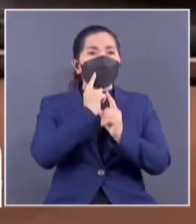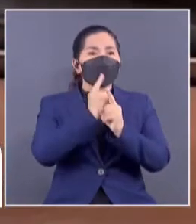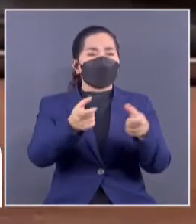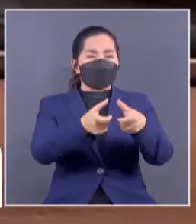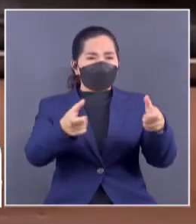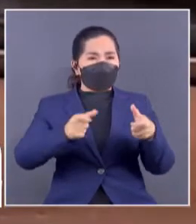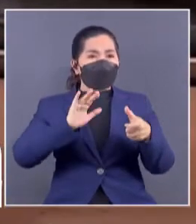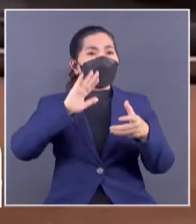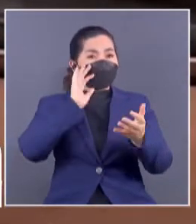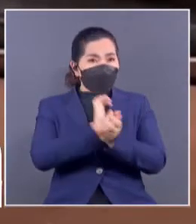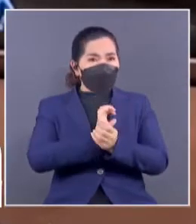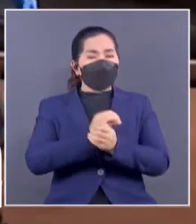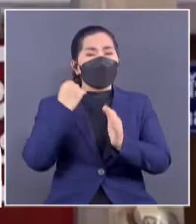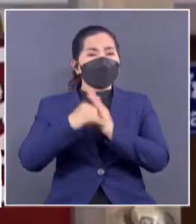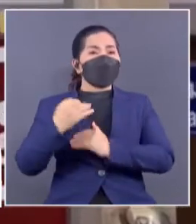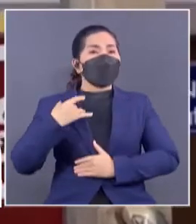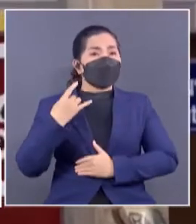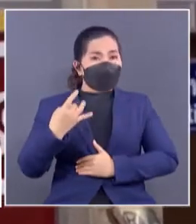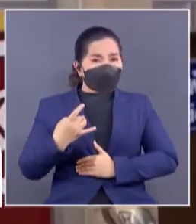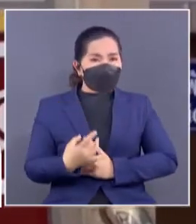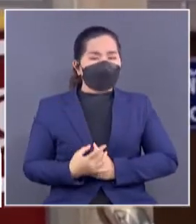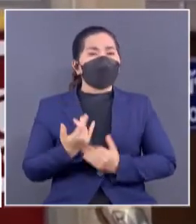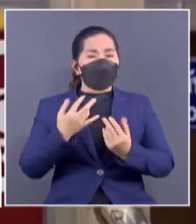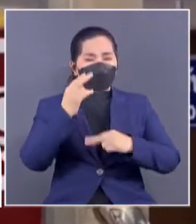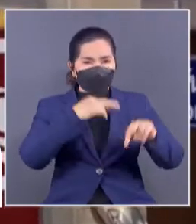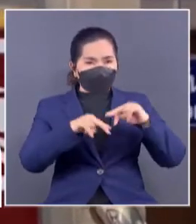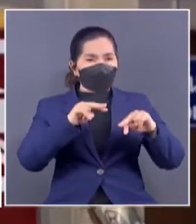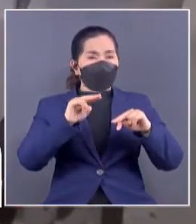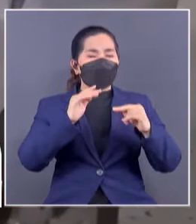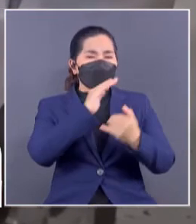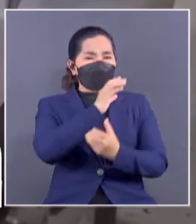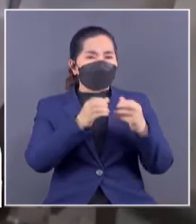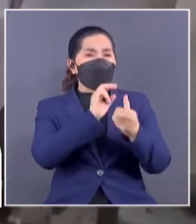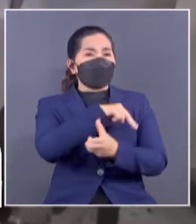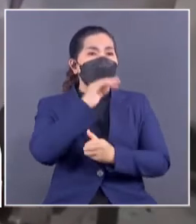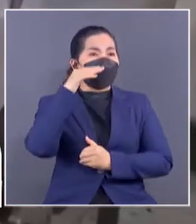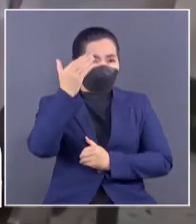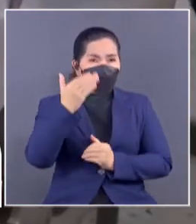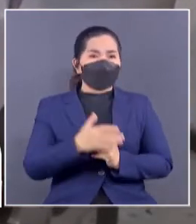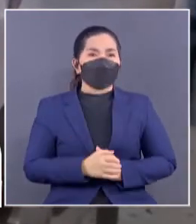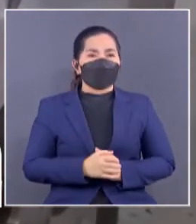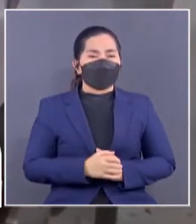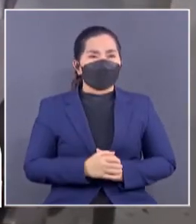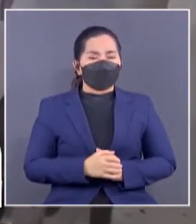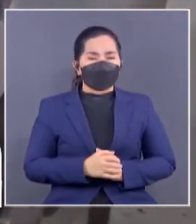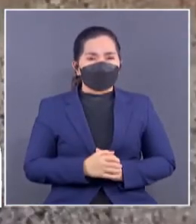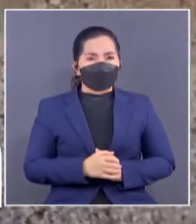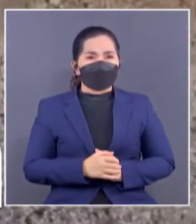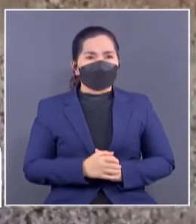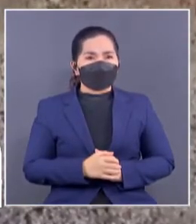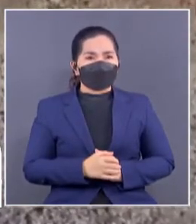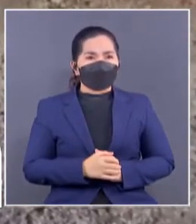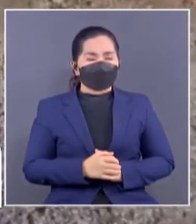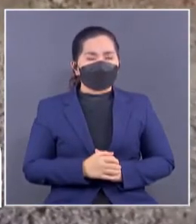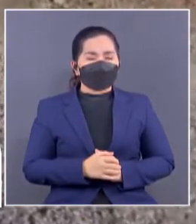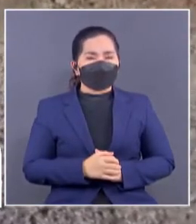นส่วนการแจ้งข้อกล่าวหาเบื้องต้นก็อยู่ระหว่างการรอผลการชันสูตรของแพทย์รวมทั้งความเห็นจากการตรวจรักษาอาการบาดเจ็บของ